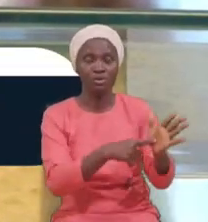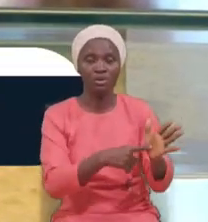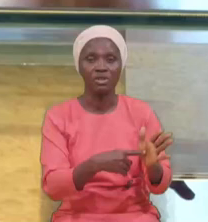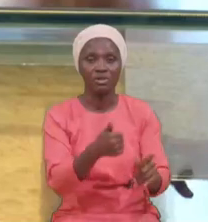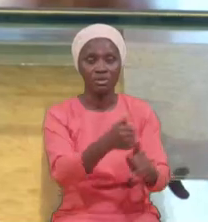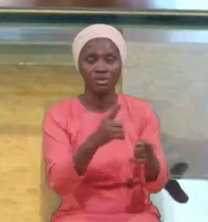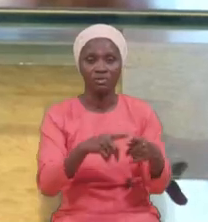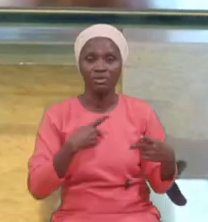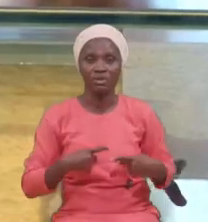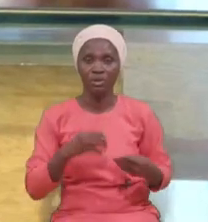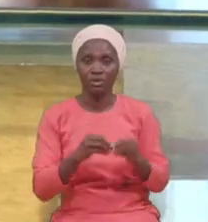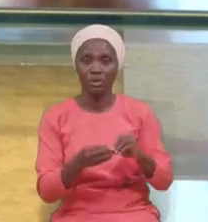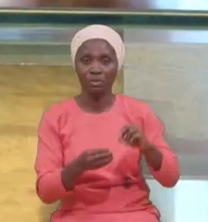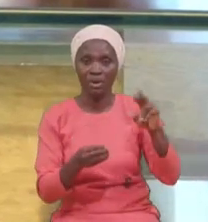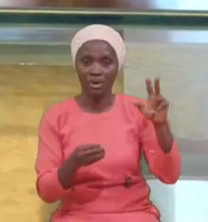Numéro 3,